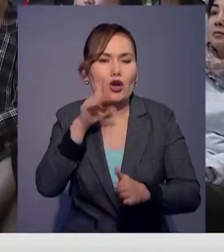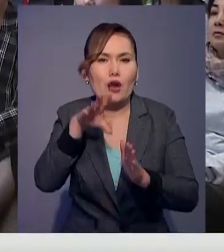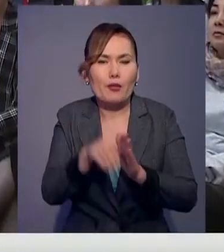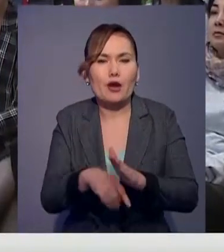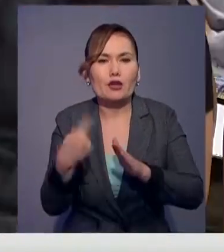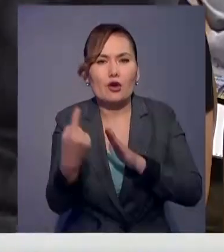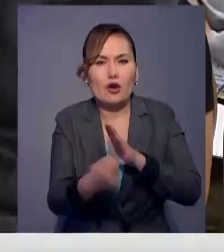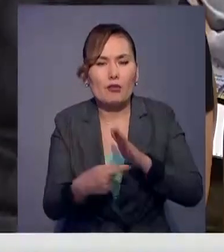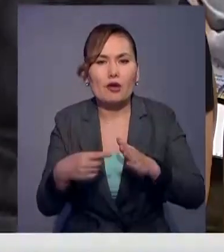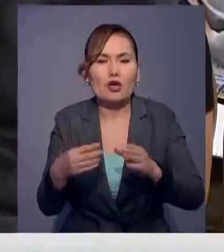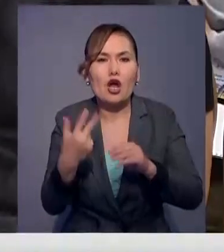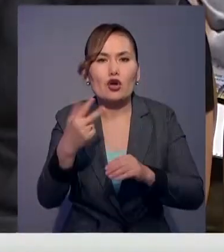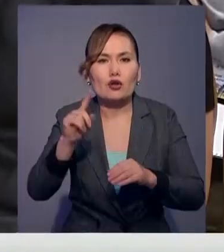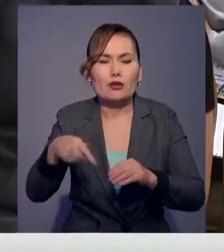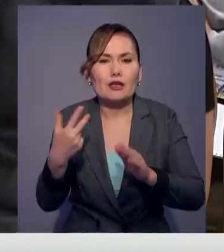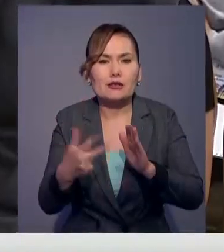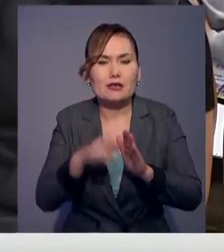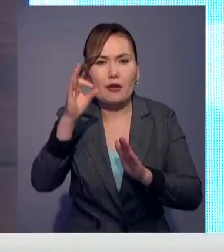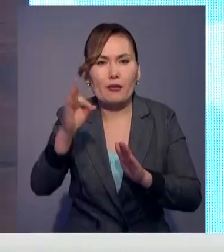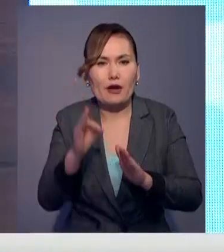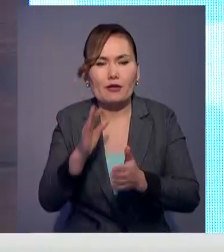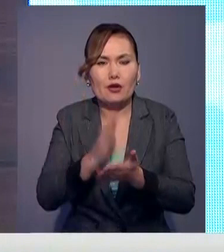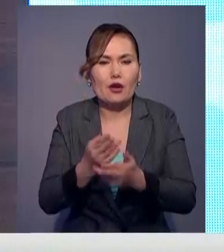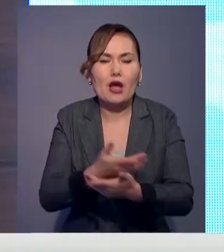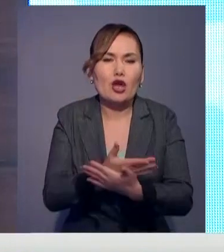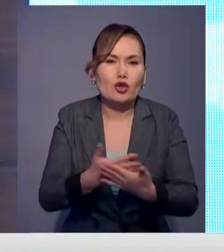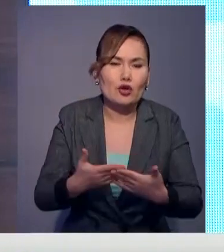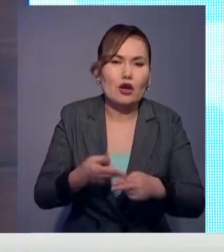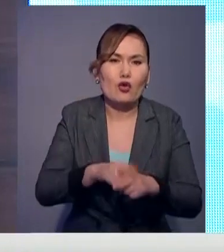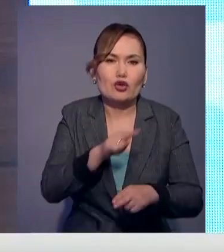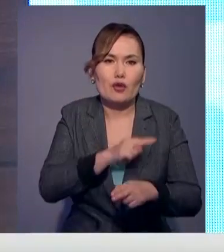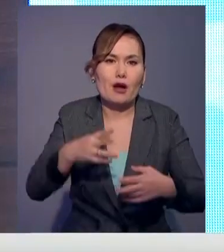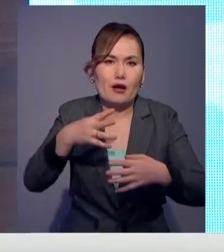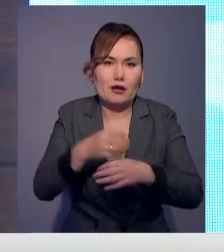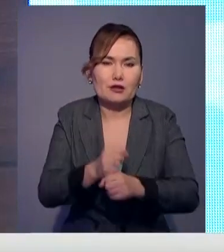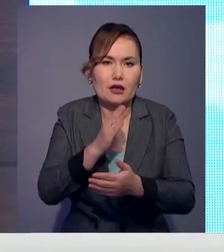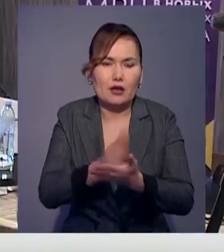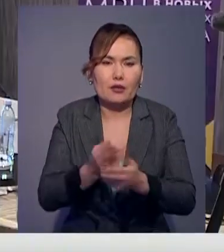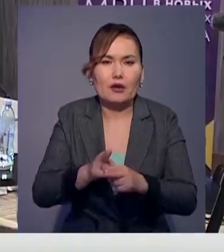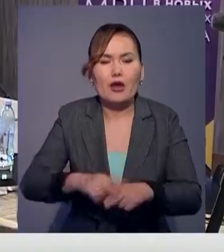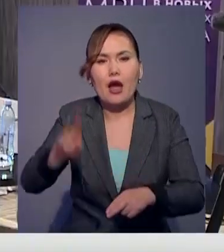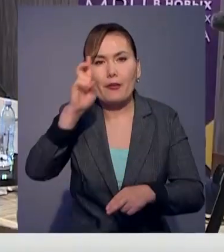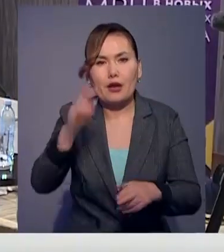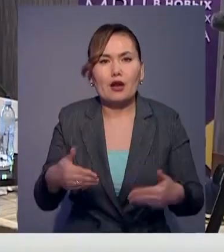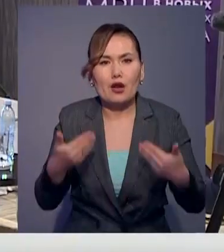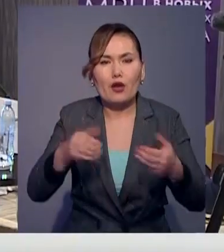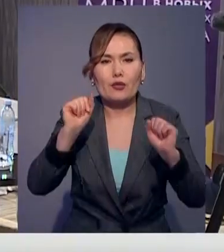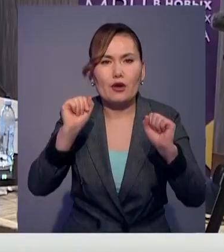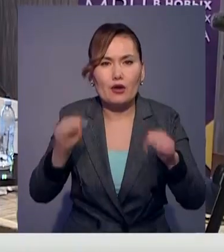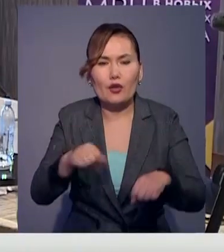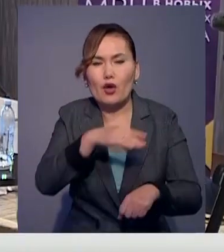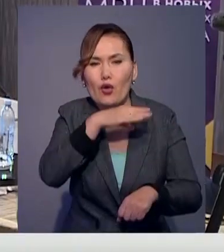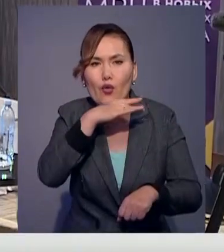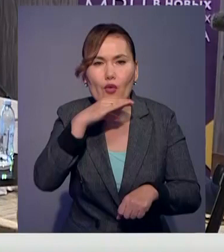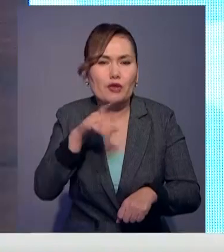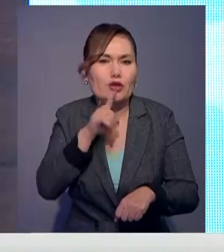жұмыссыздық 3,8% құрайды. Оны қысқарту бағытында түрлі жоба жүзеге асып жатыр. Десе де, мемлекет ұсынған мүмкіндікті көпшілік